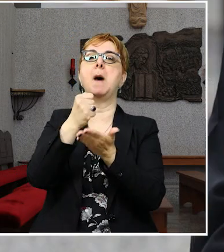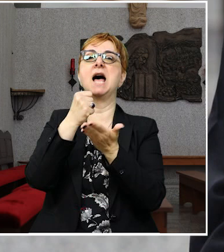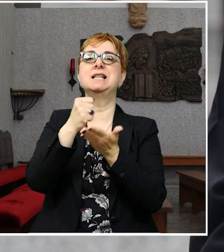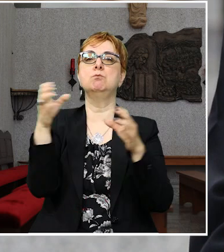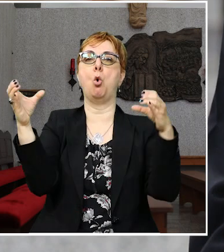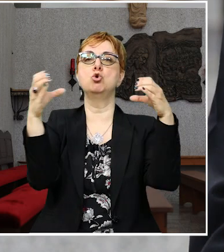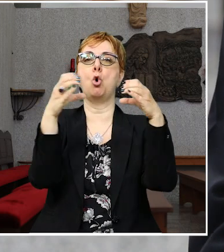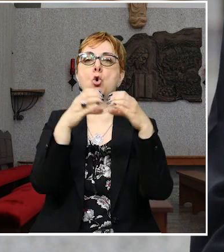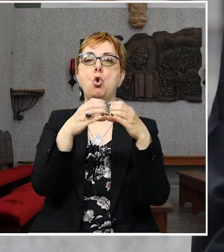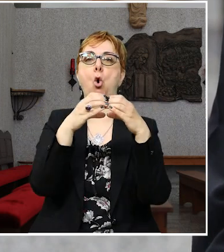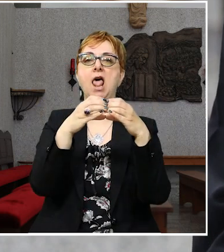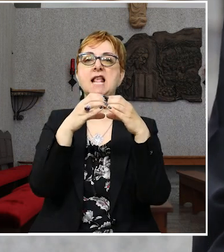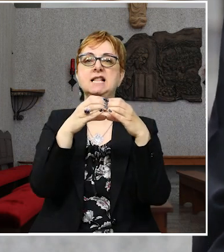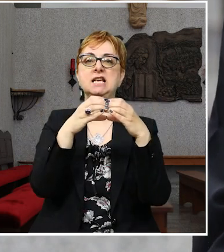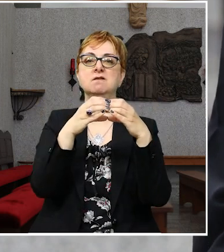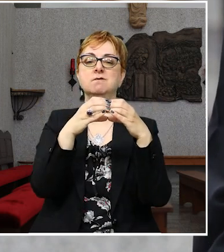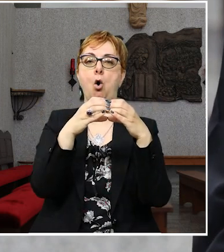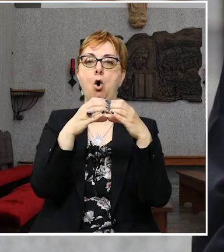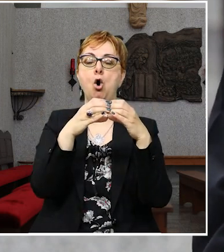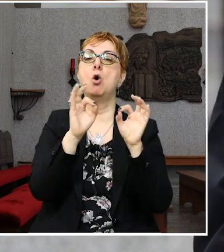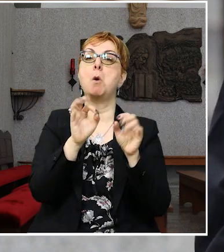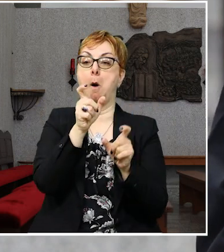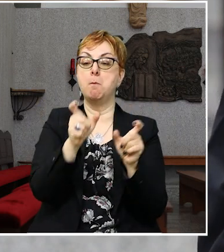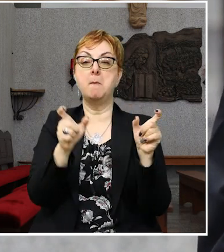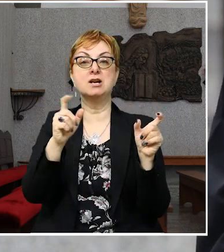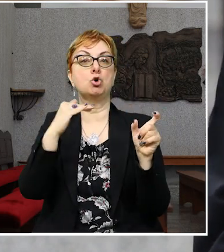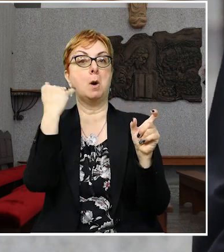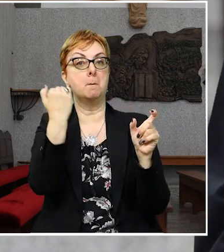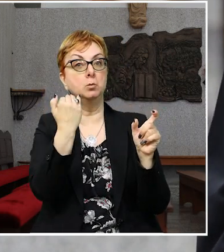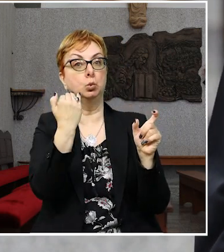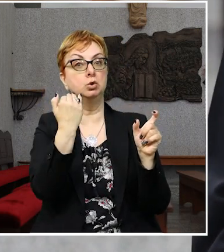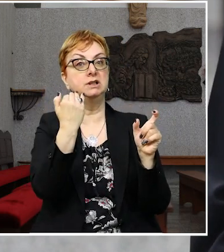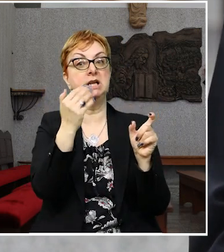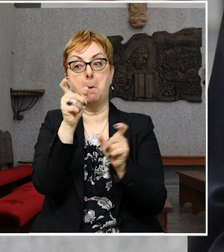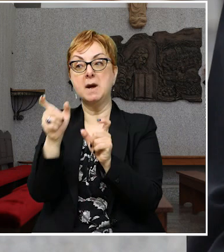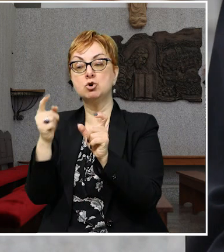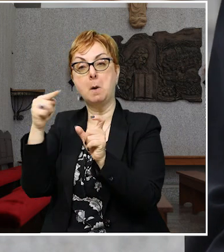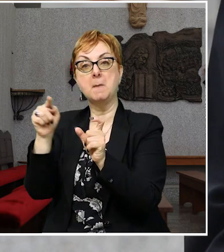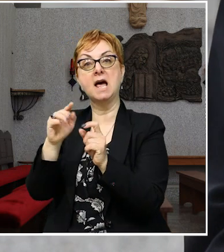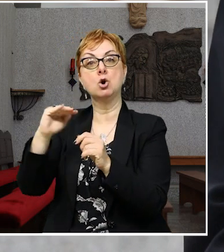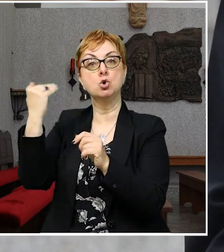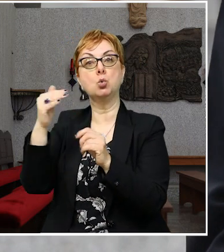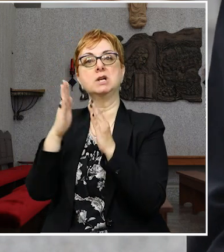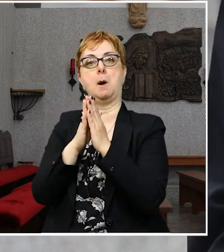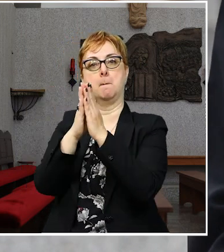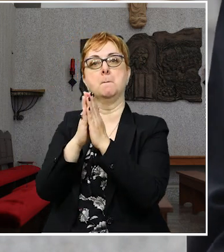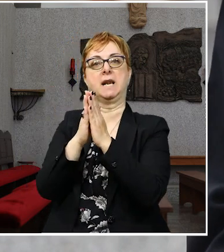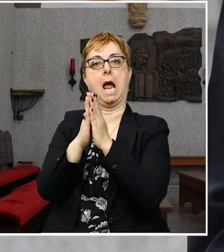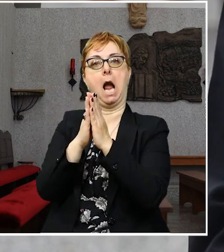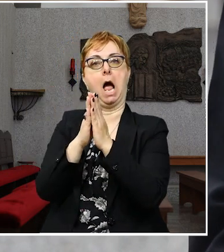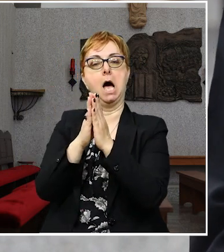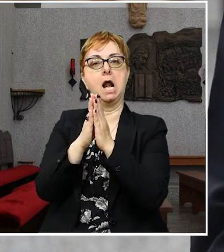collettivo fino ad essere pregati da tutti e per tutti. Quella